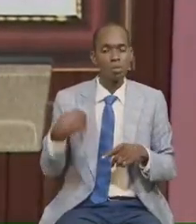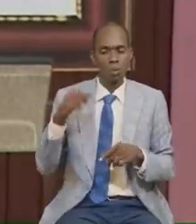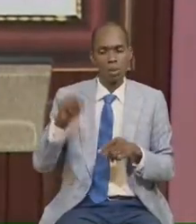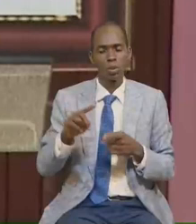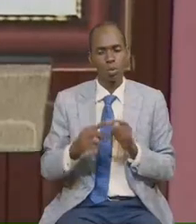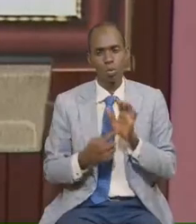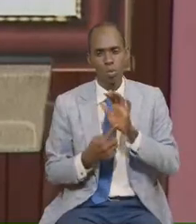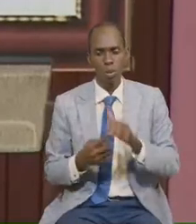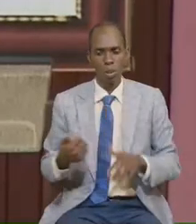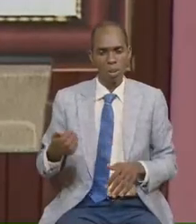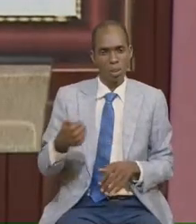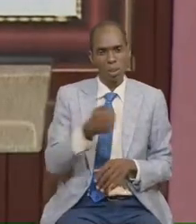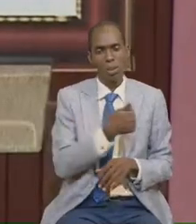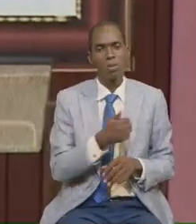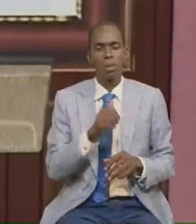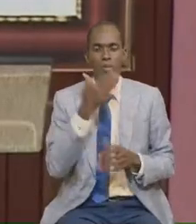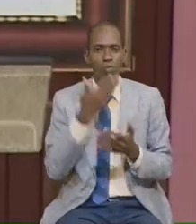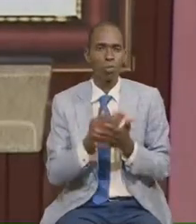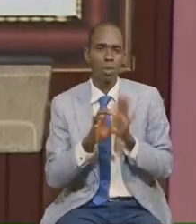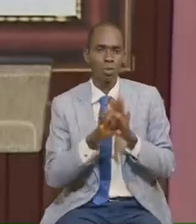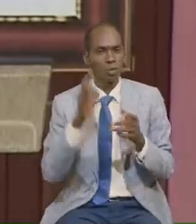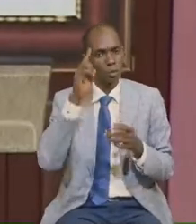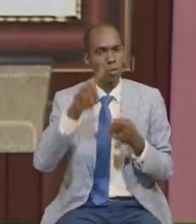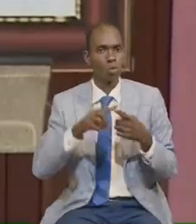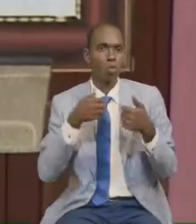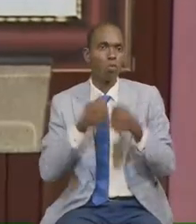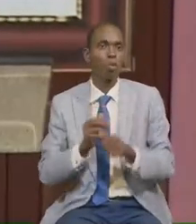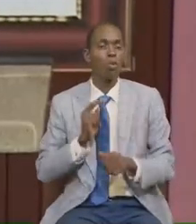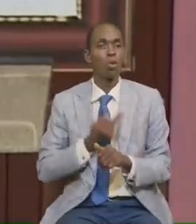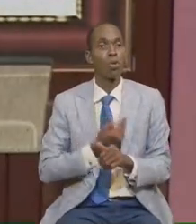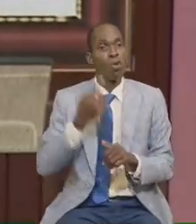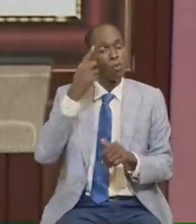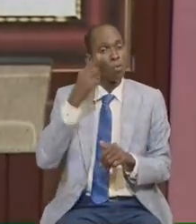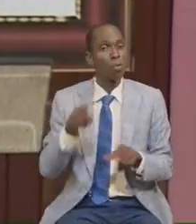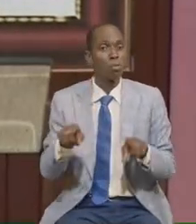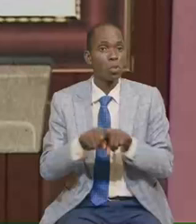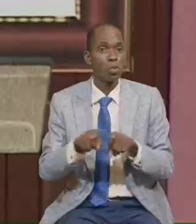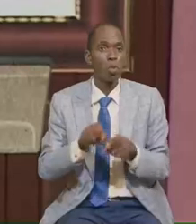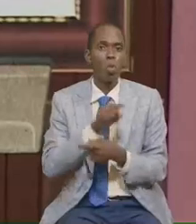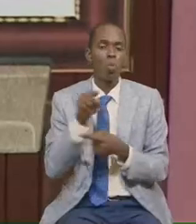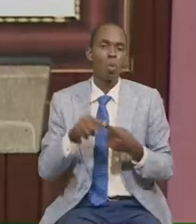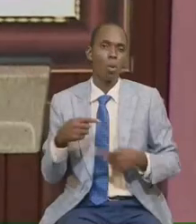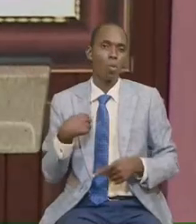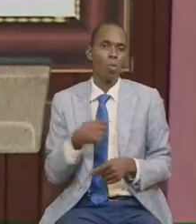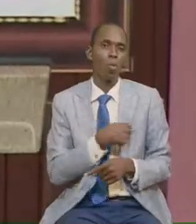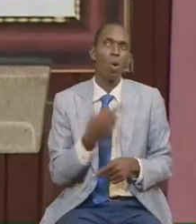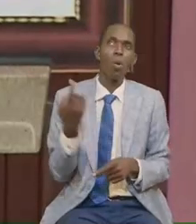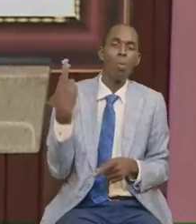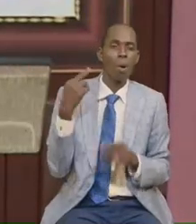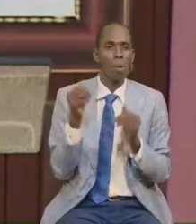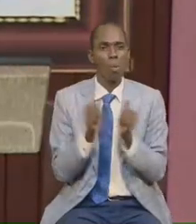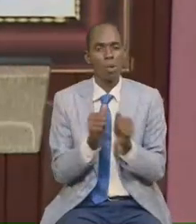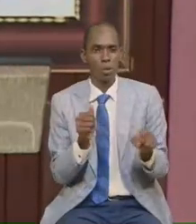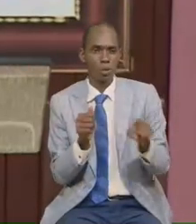en nous même un modèle imité car lorsque nous étions chez vous nous vous disions